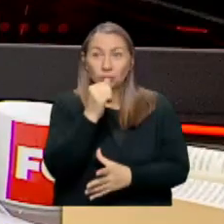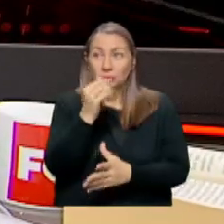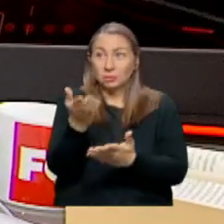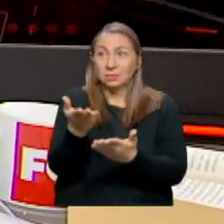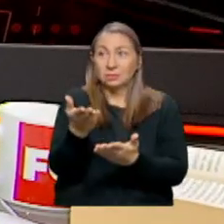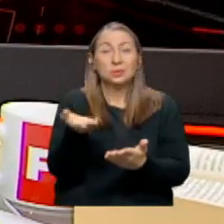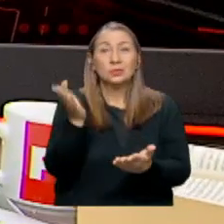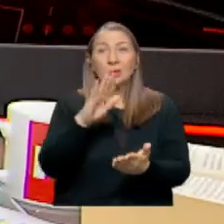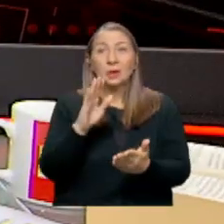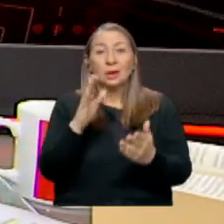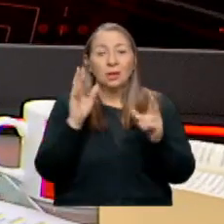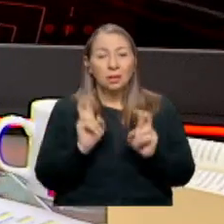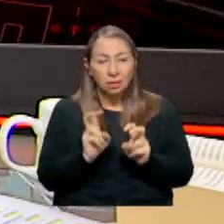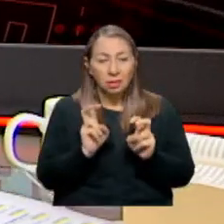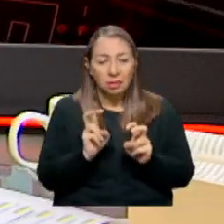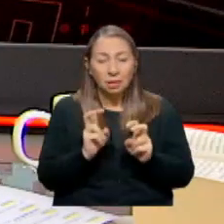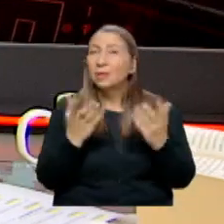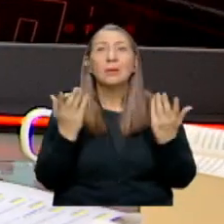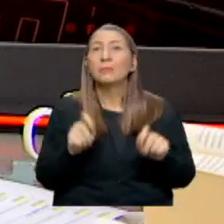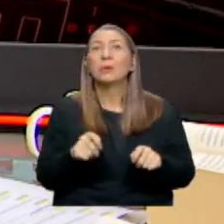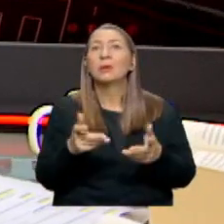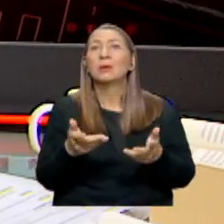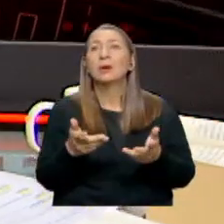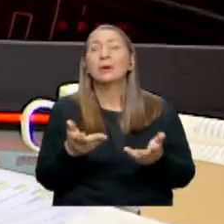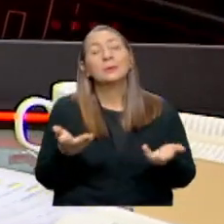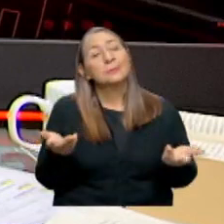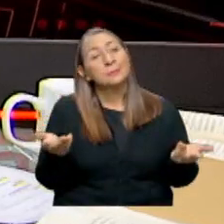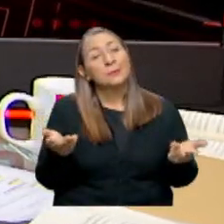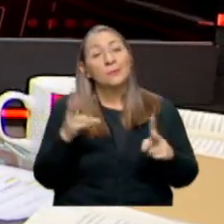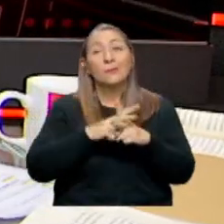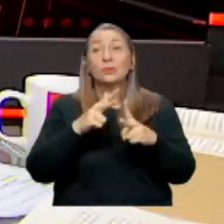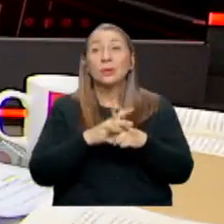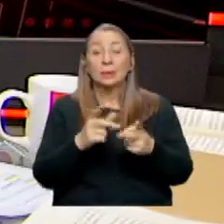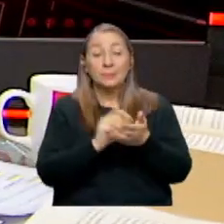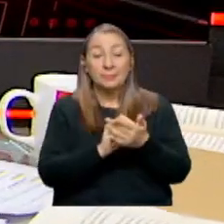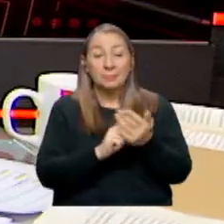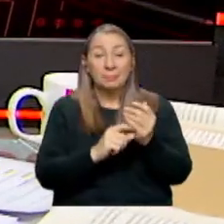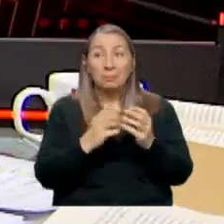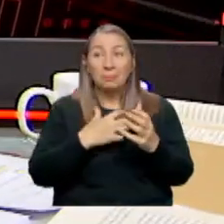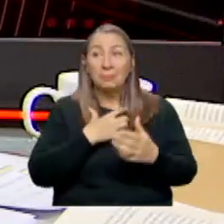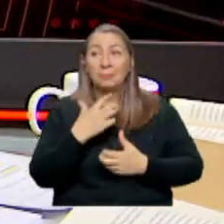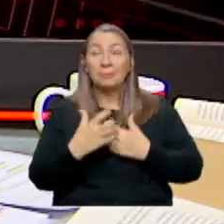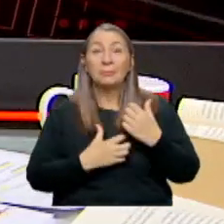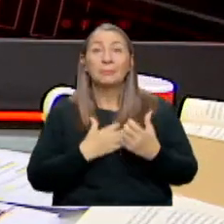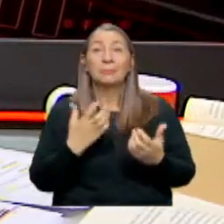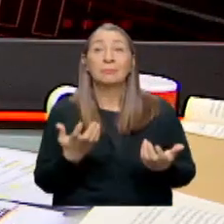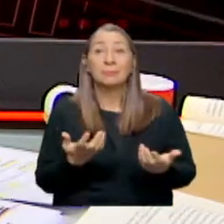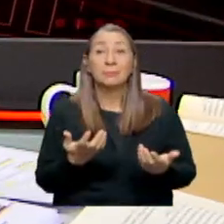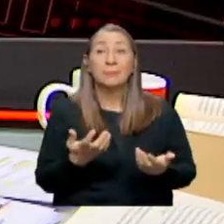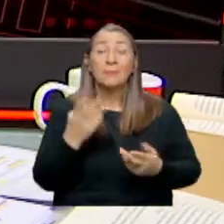Ondan sonra çöküyorlar oraya ne yapıyorlar fatura ile bilmem ne ile şununla bununla